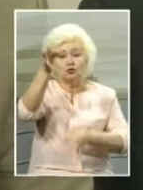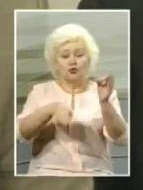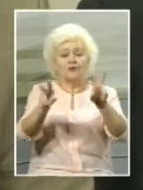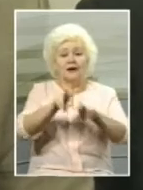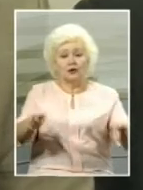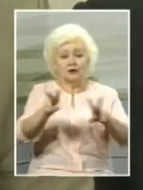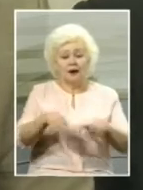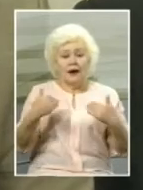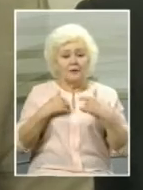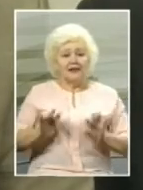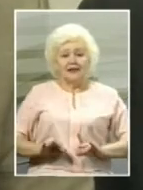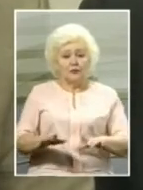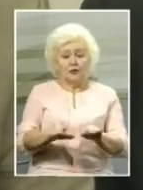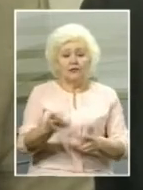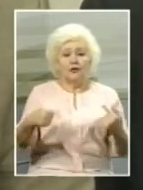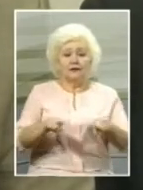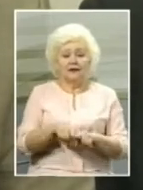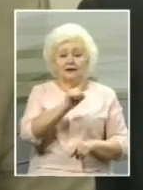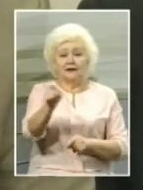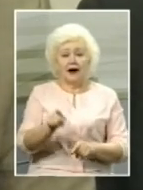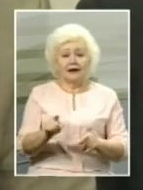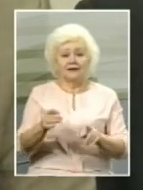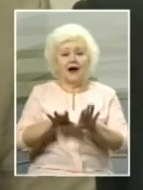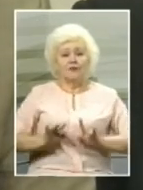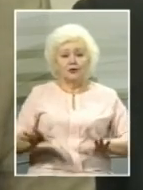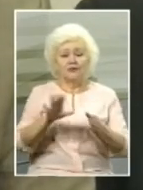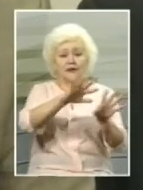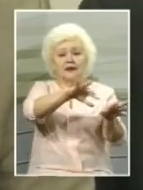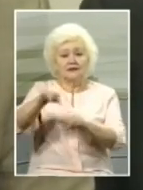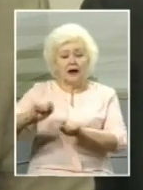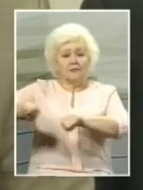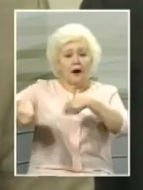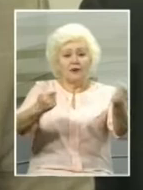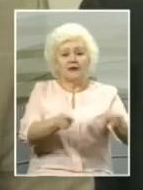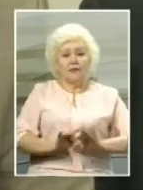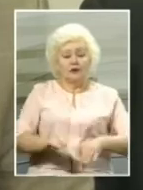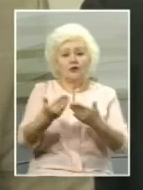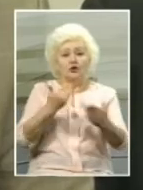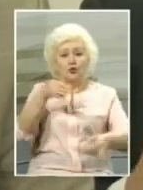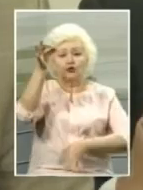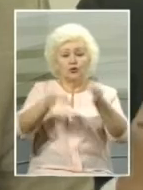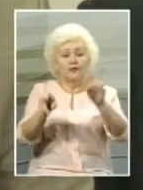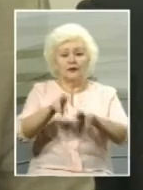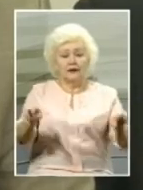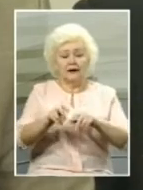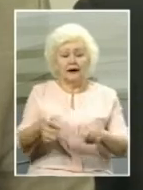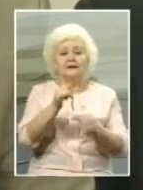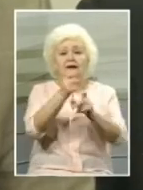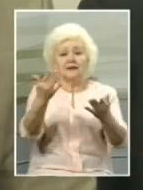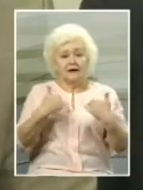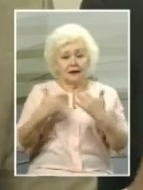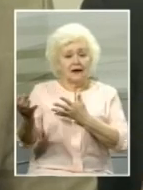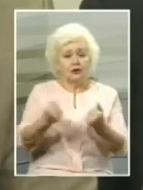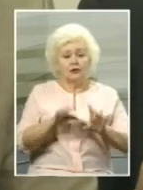розслідування ми не проводимо, оскільки дане провадження у нас вилучено і передано для проведення досудового розслідування, наскільки я